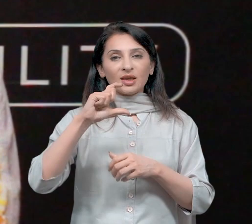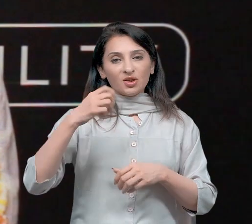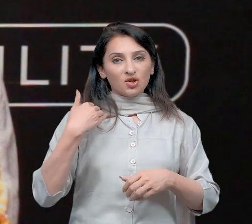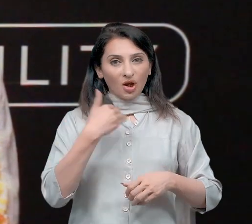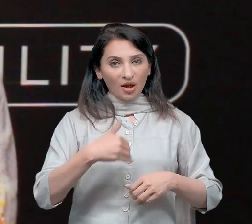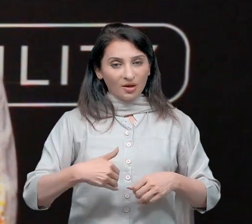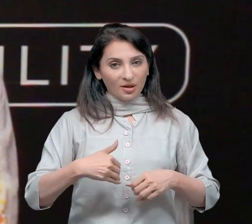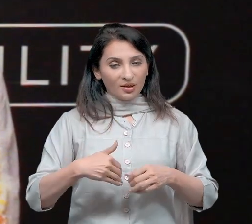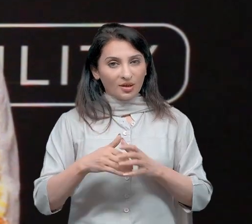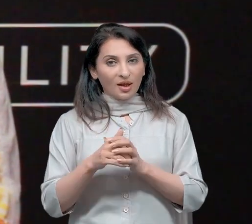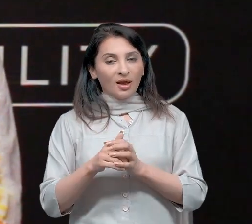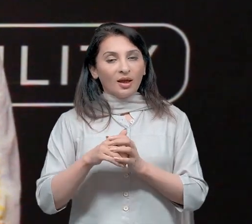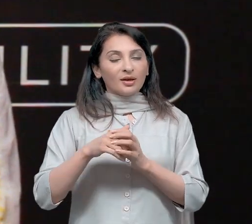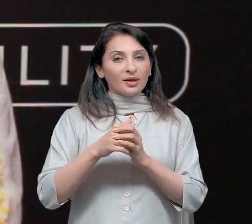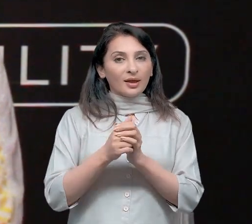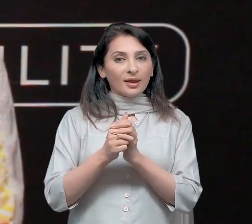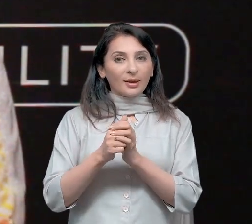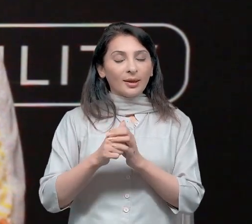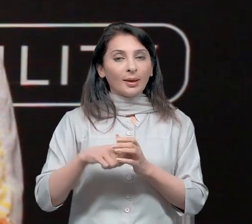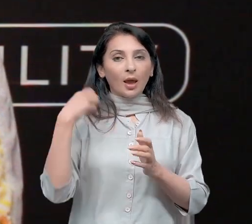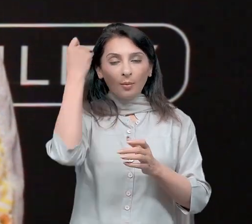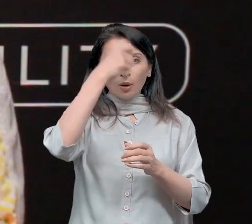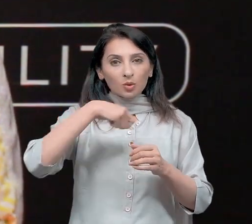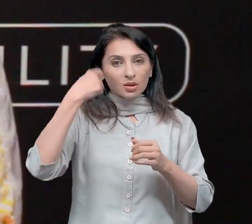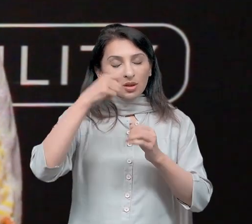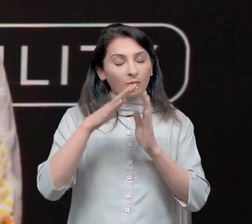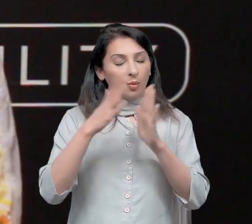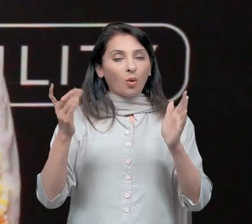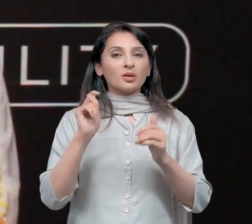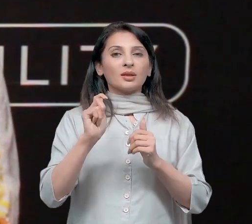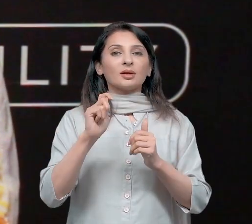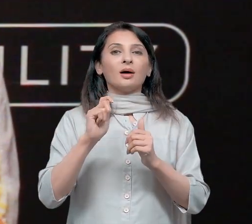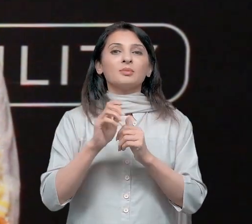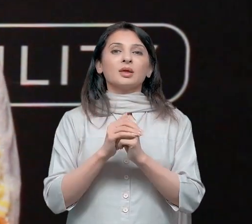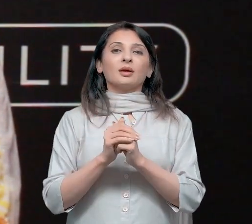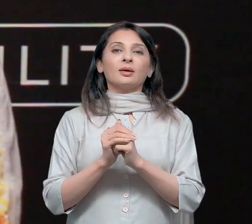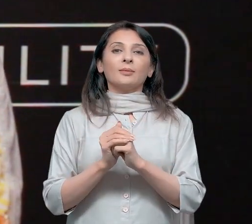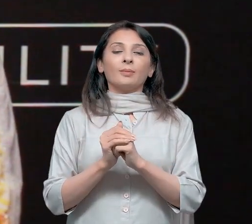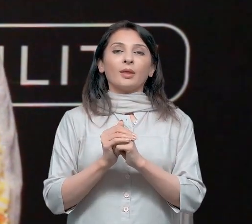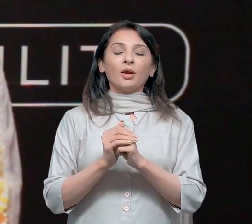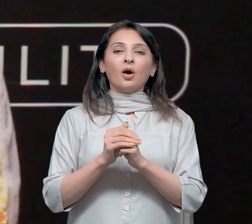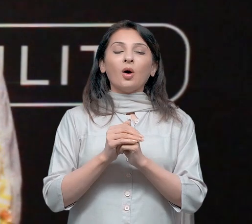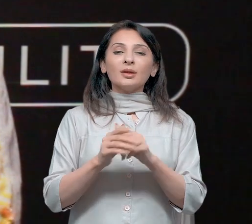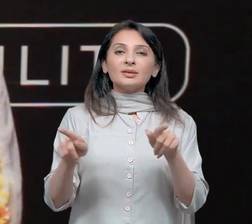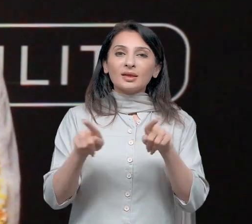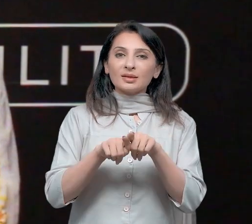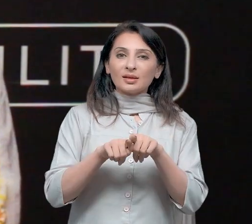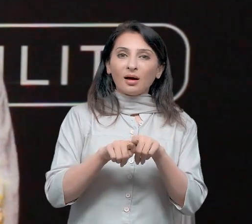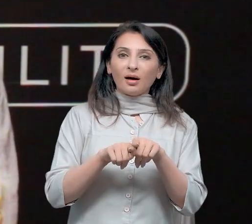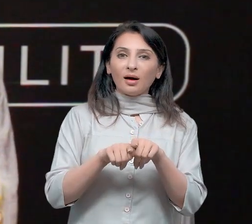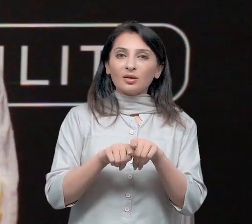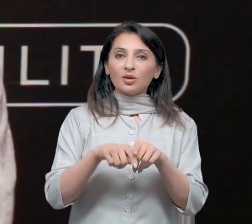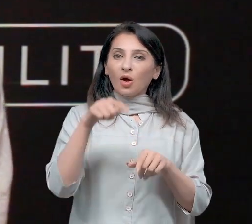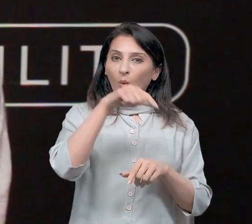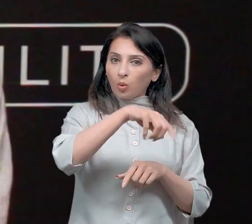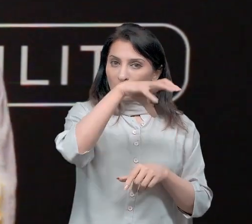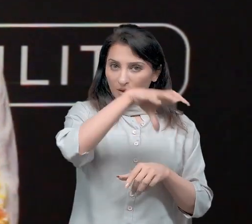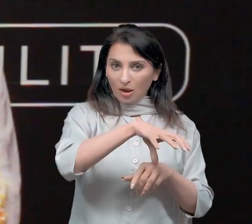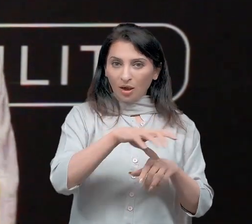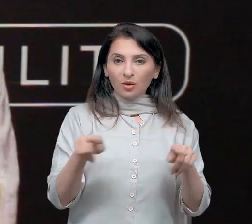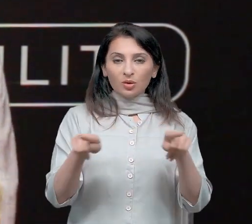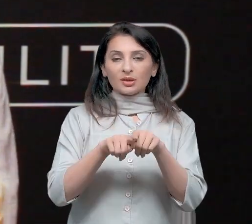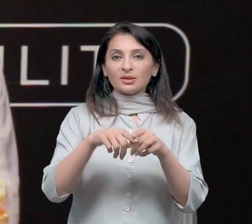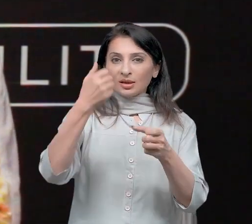तरह आई थिंक बिटवीन लोकल एंड गवर्नमेंट लेवल people can work towards gender empowerment by helping and